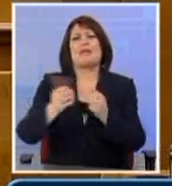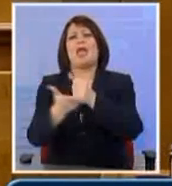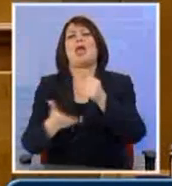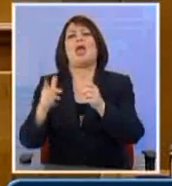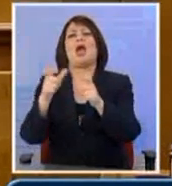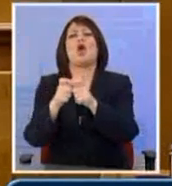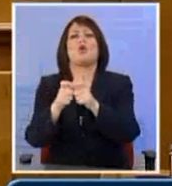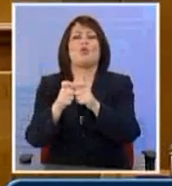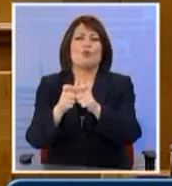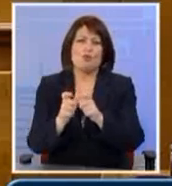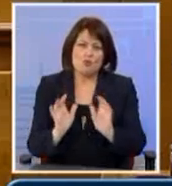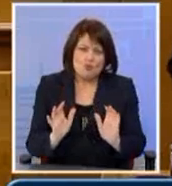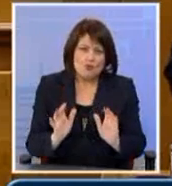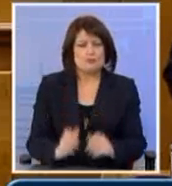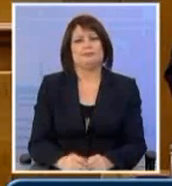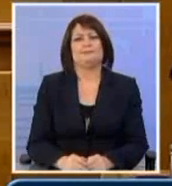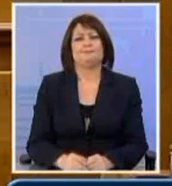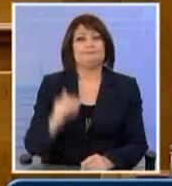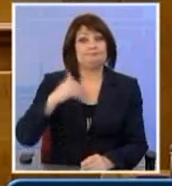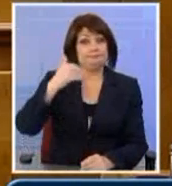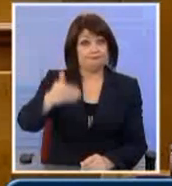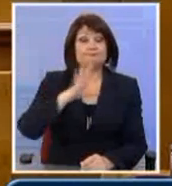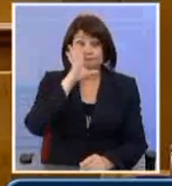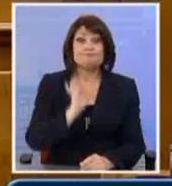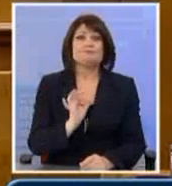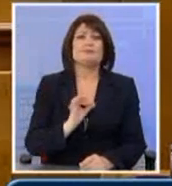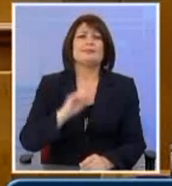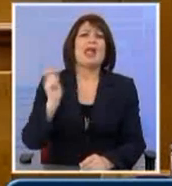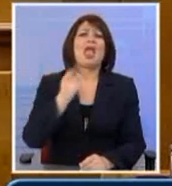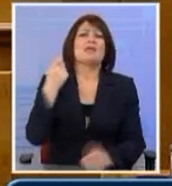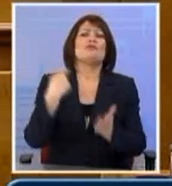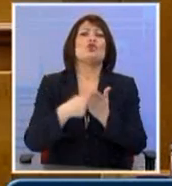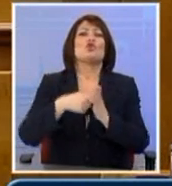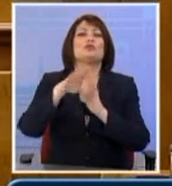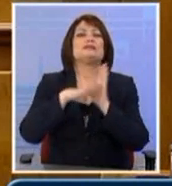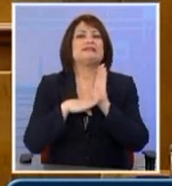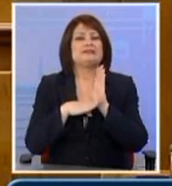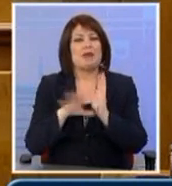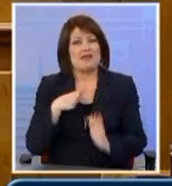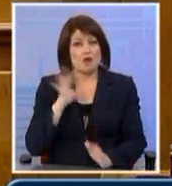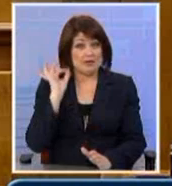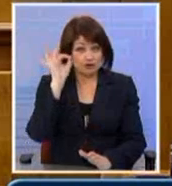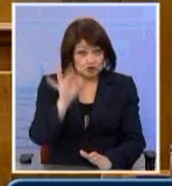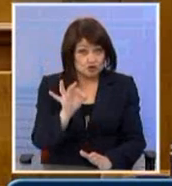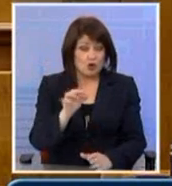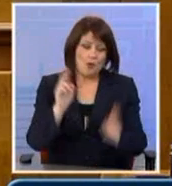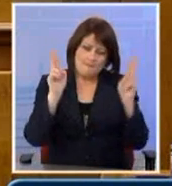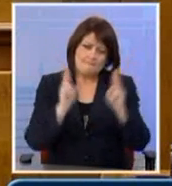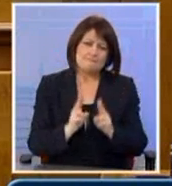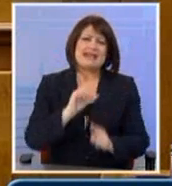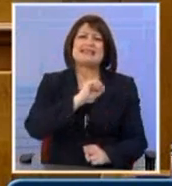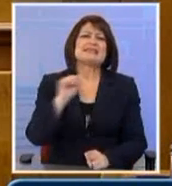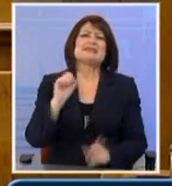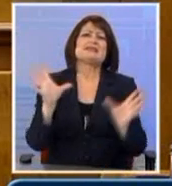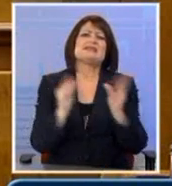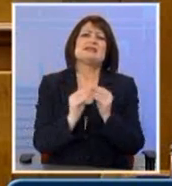Υπαίθρου. Η προοπτική είναι πράγματι ένα εθνικό φορολογικό σύστημα που μειώνει τους συντελεστές